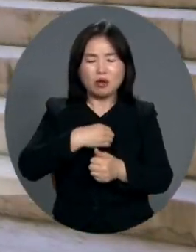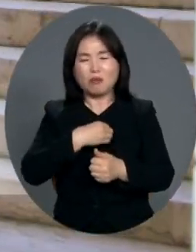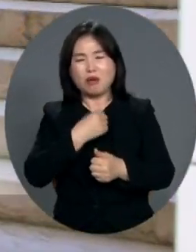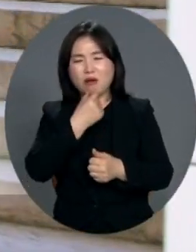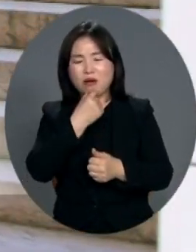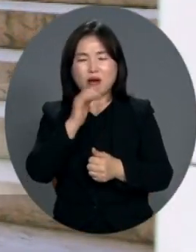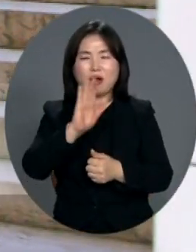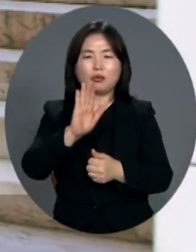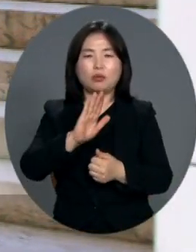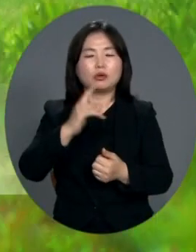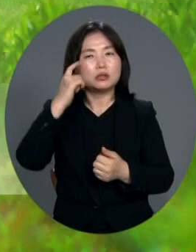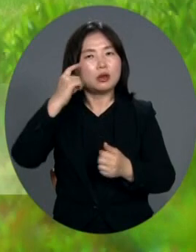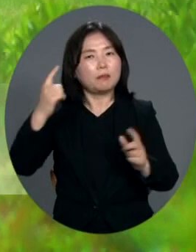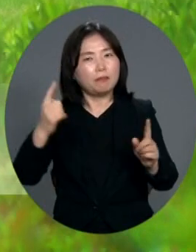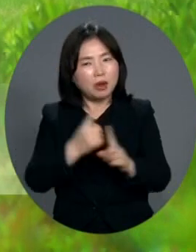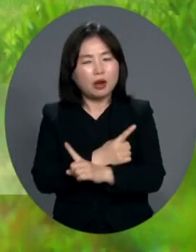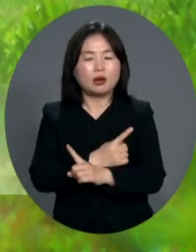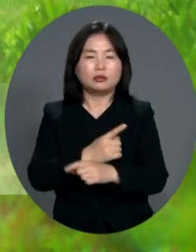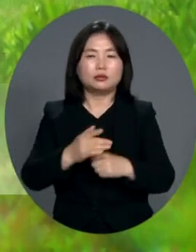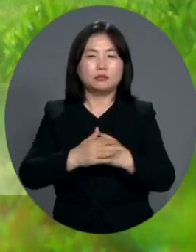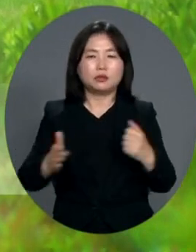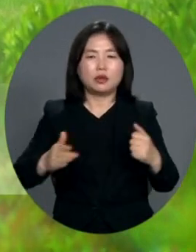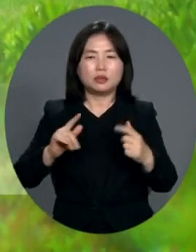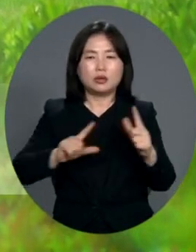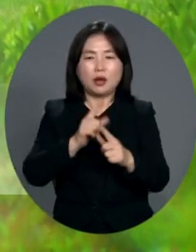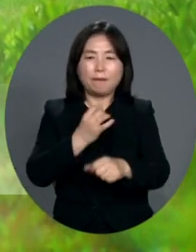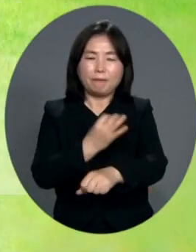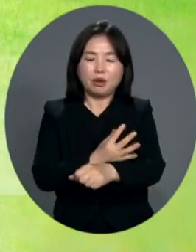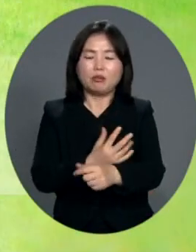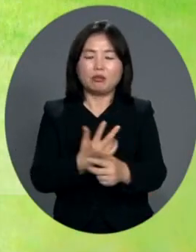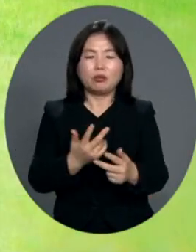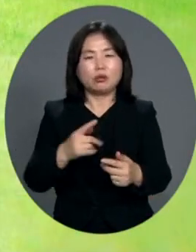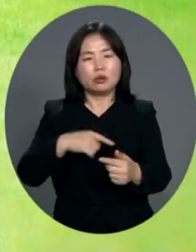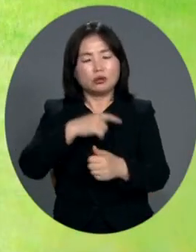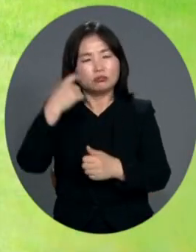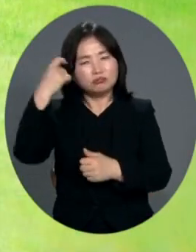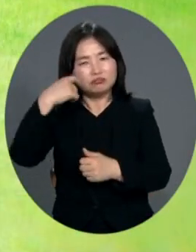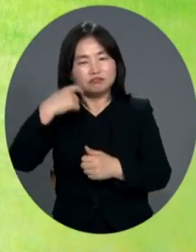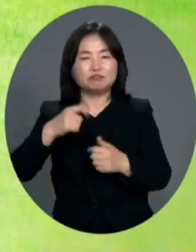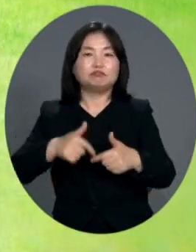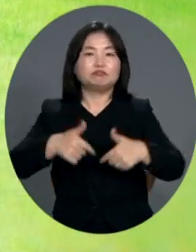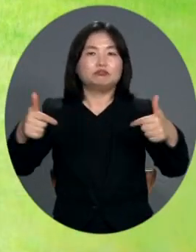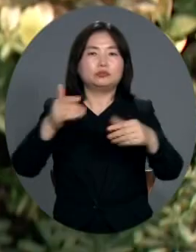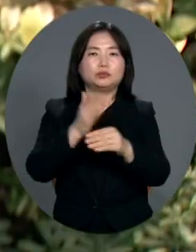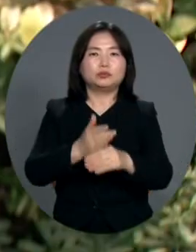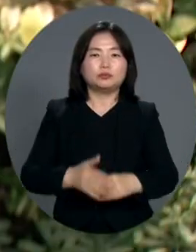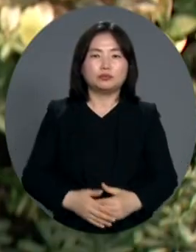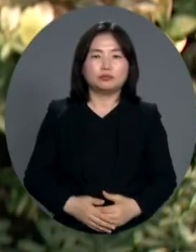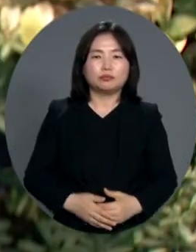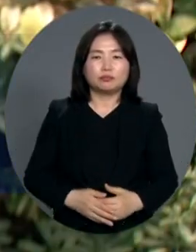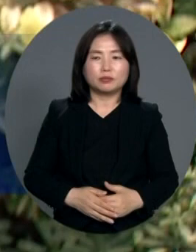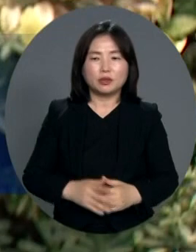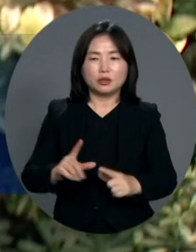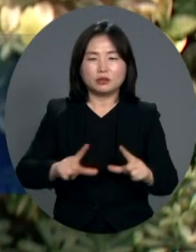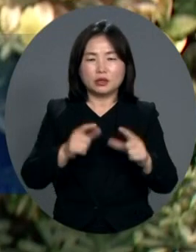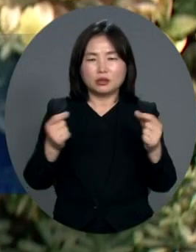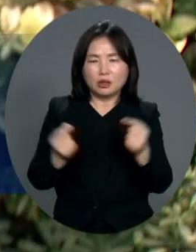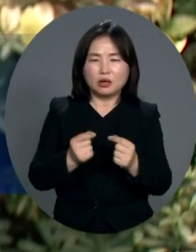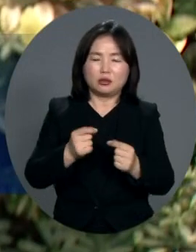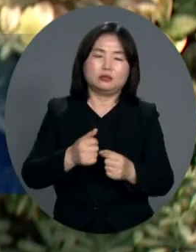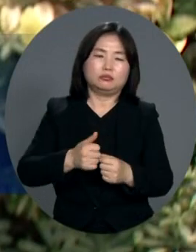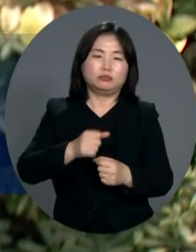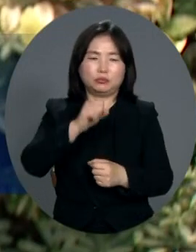혐오시설, 기피시설이란 이미지에서 벗어나 생활 편의시설이란 인식이 정착되고 있습니다. 이제는 좀 더 생활권에 가까이 와야